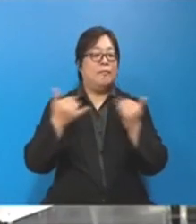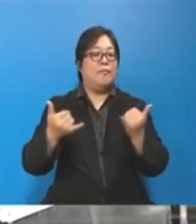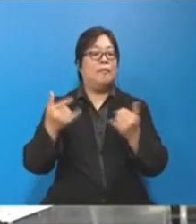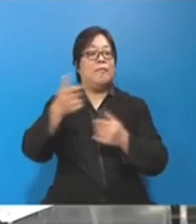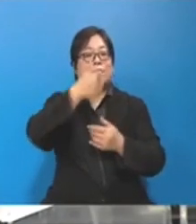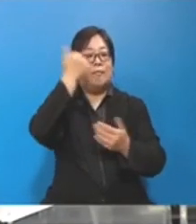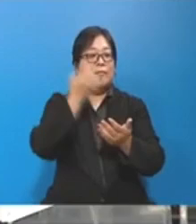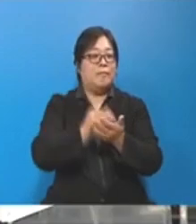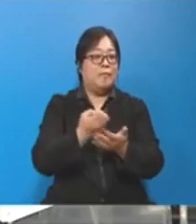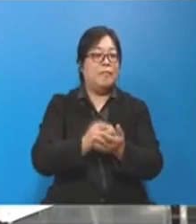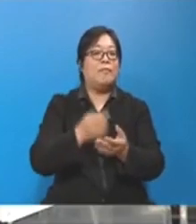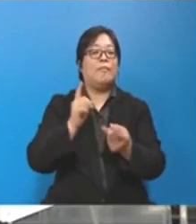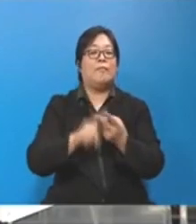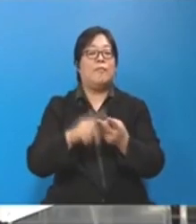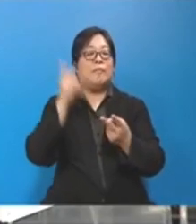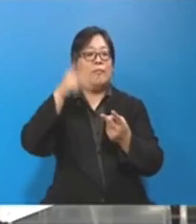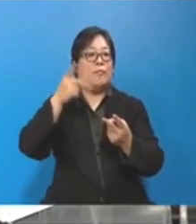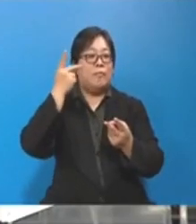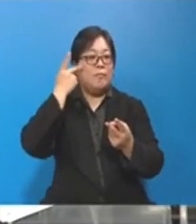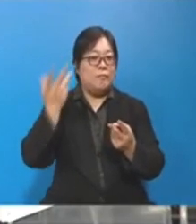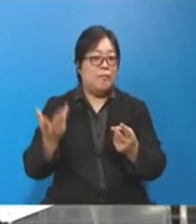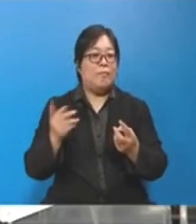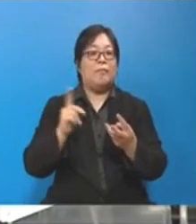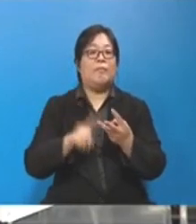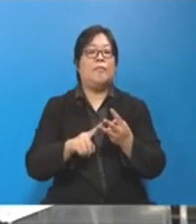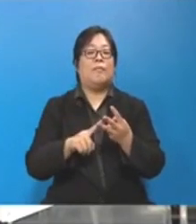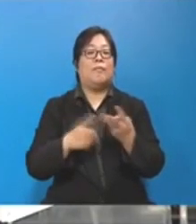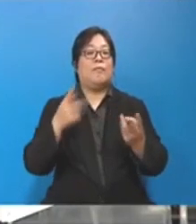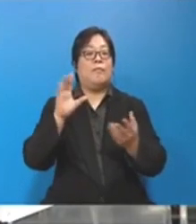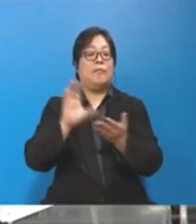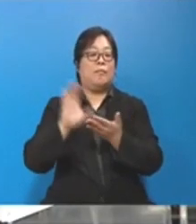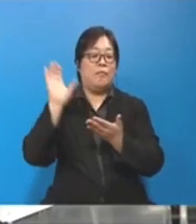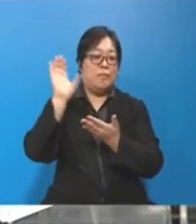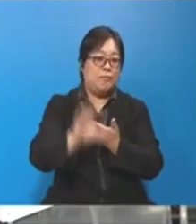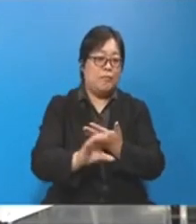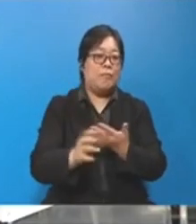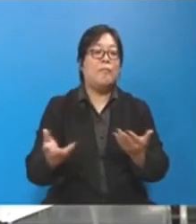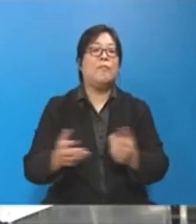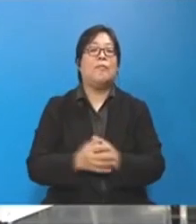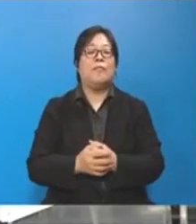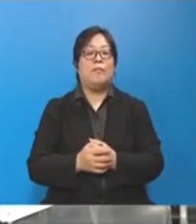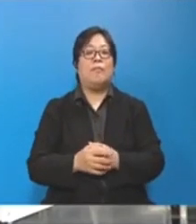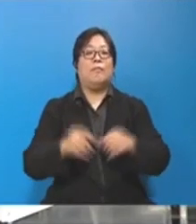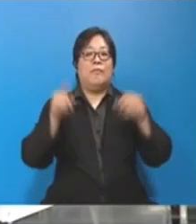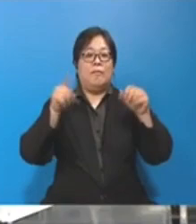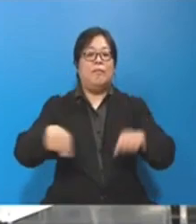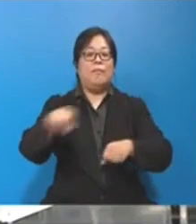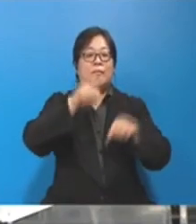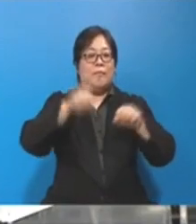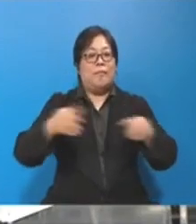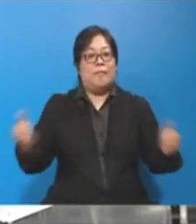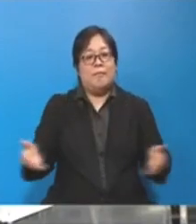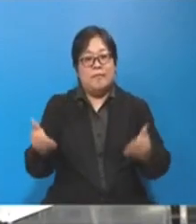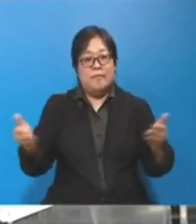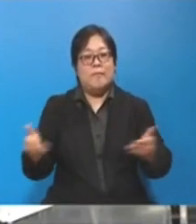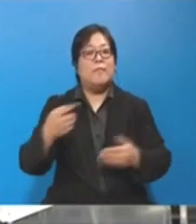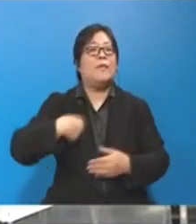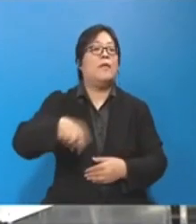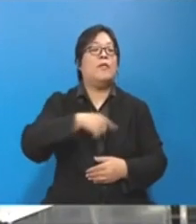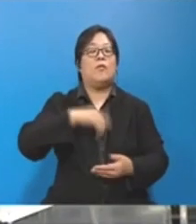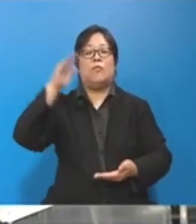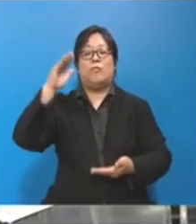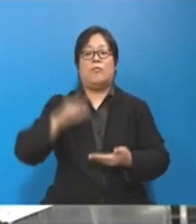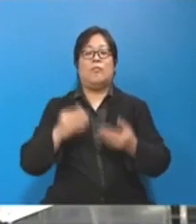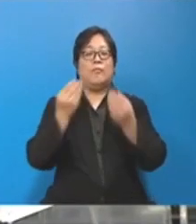ekonomi faktor politik dan juga faktor pelaburan yang boleh merangsang kepada kita